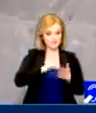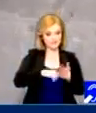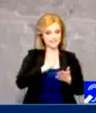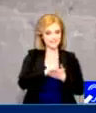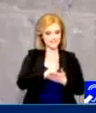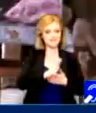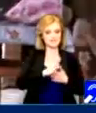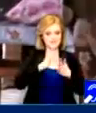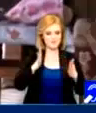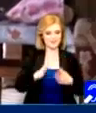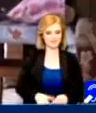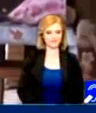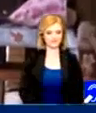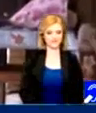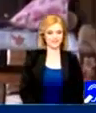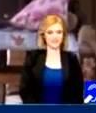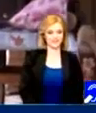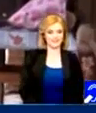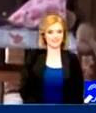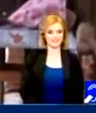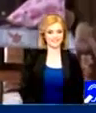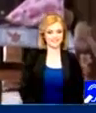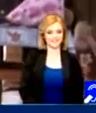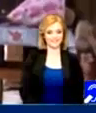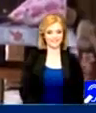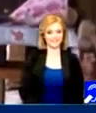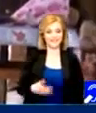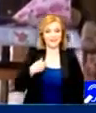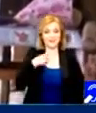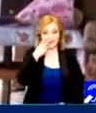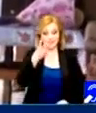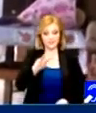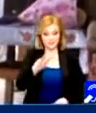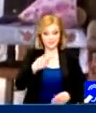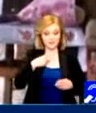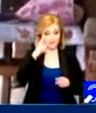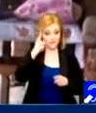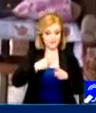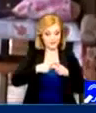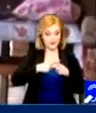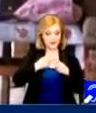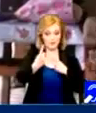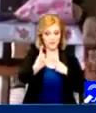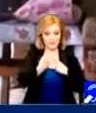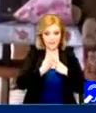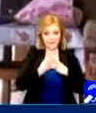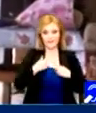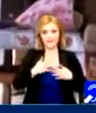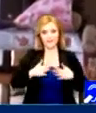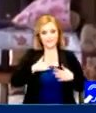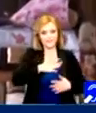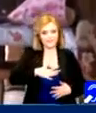sunt din plin. Când am văzut că a intrat fratele meu poartă, eram foarte emoționată când am